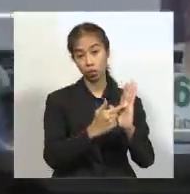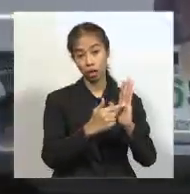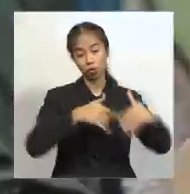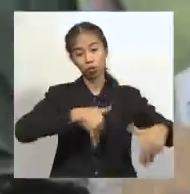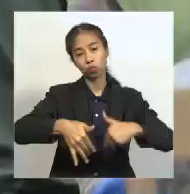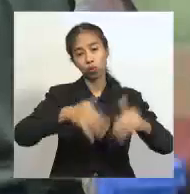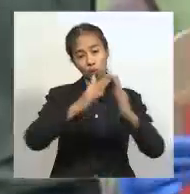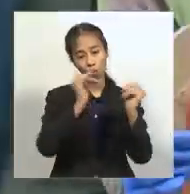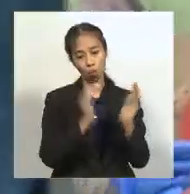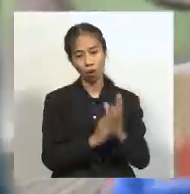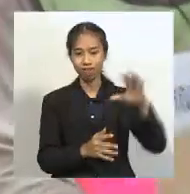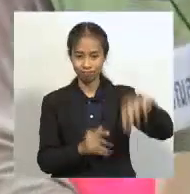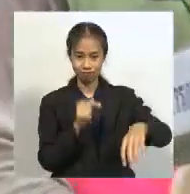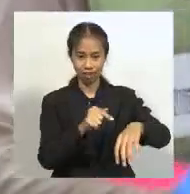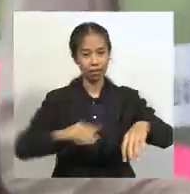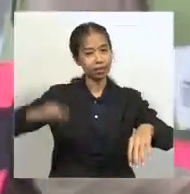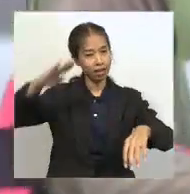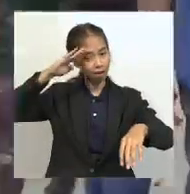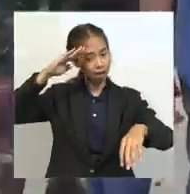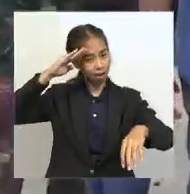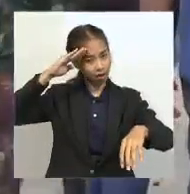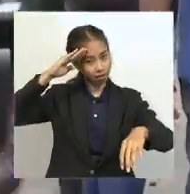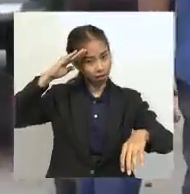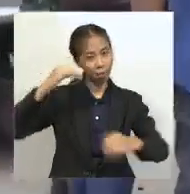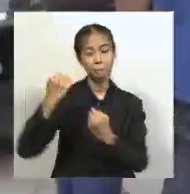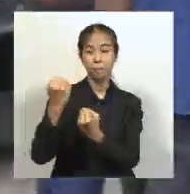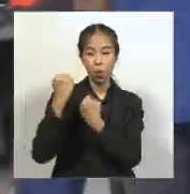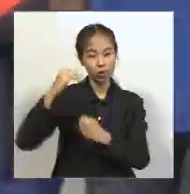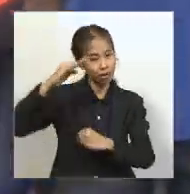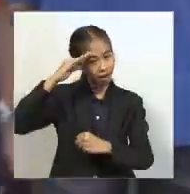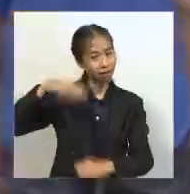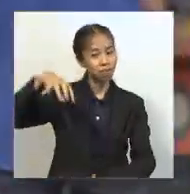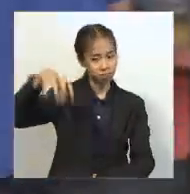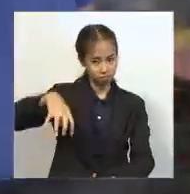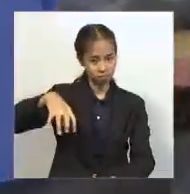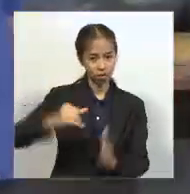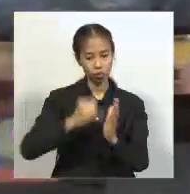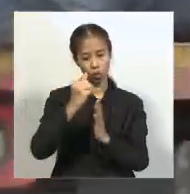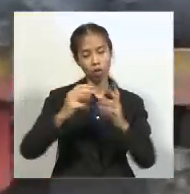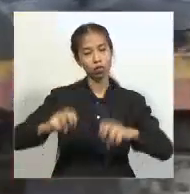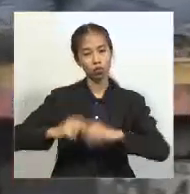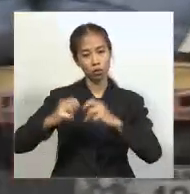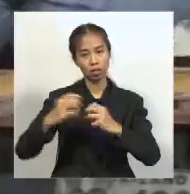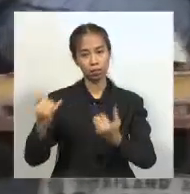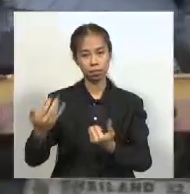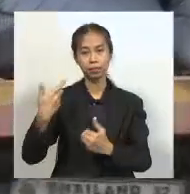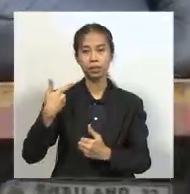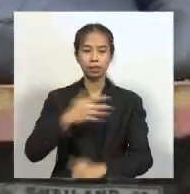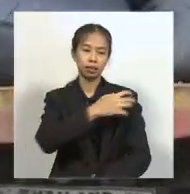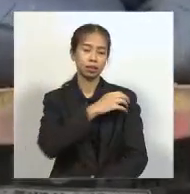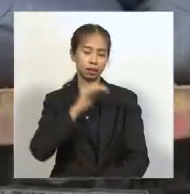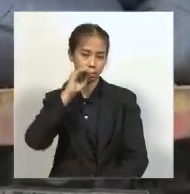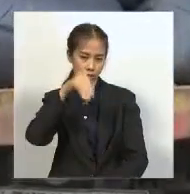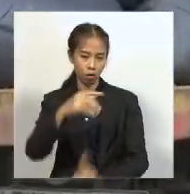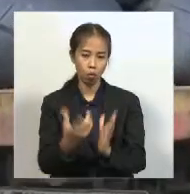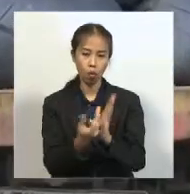ประดู่ค่ะทหารจากมณฑลทหารบกที่25ค่ายวีรวัฒน์โยธินจังหวัดสุรินทร์เจ้าหน้าที่จากเทศบาลนคร